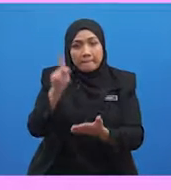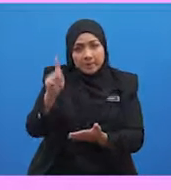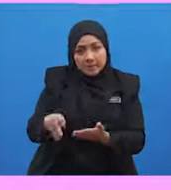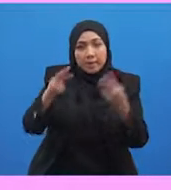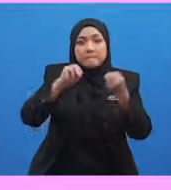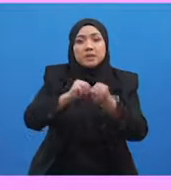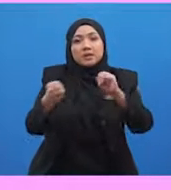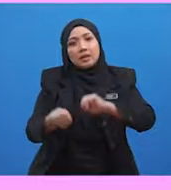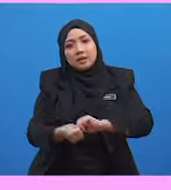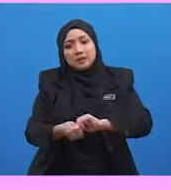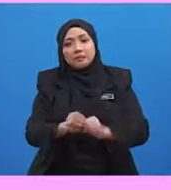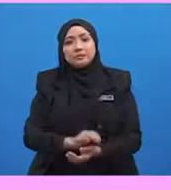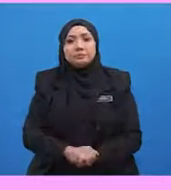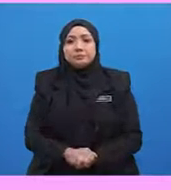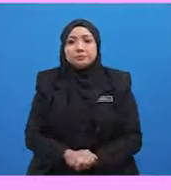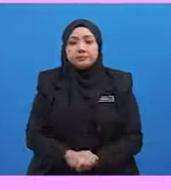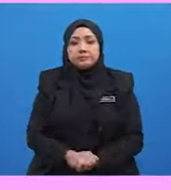masalah.